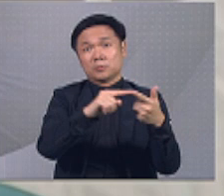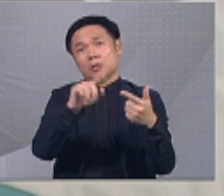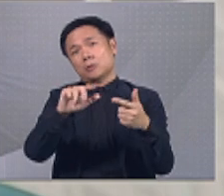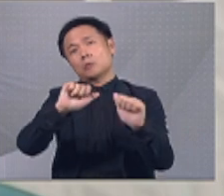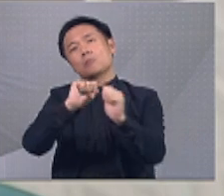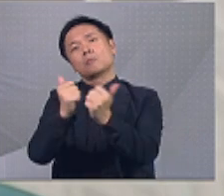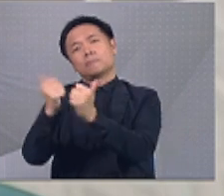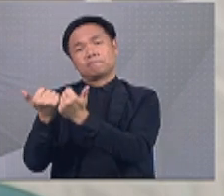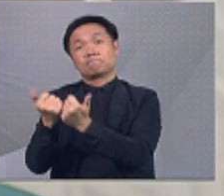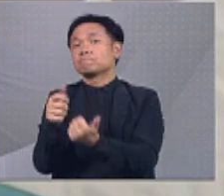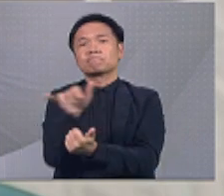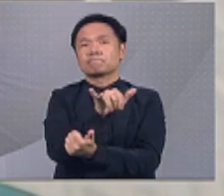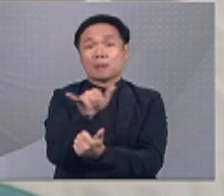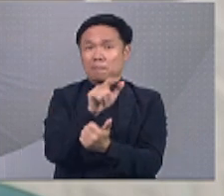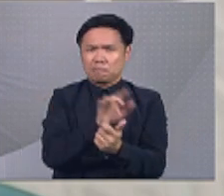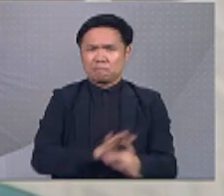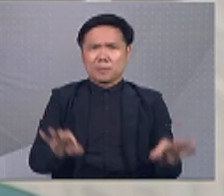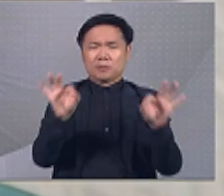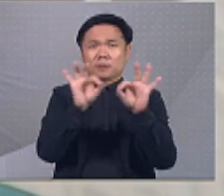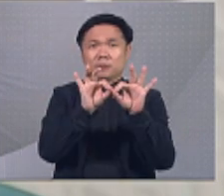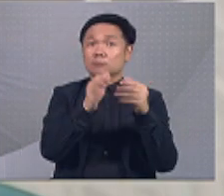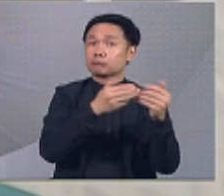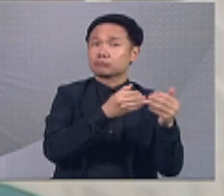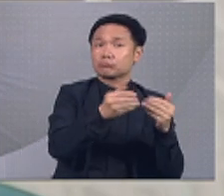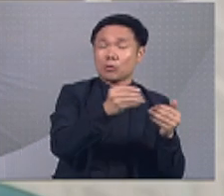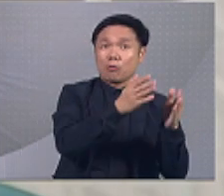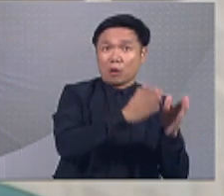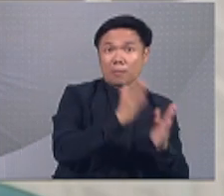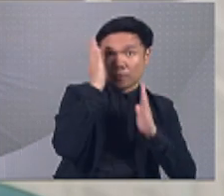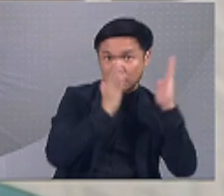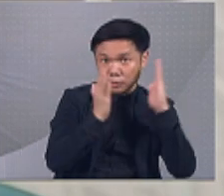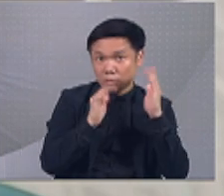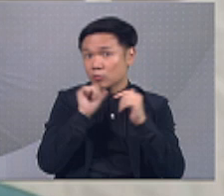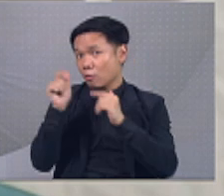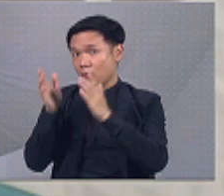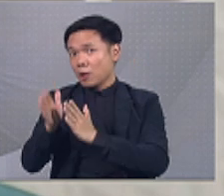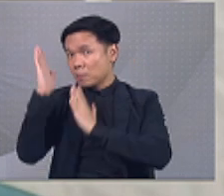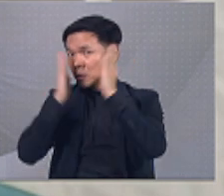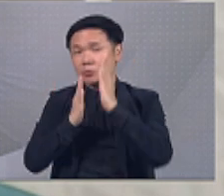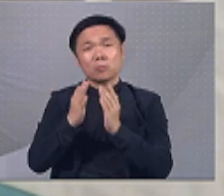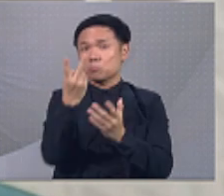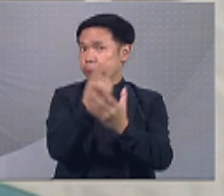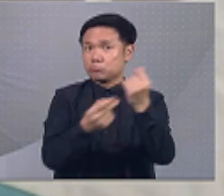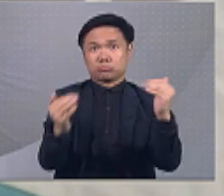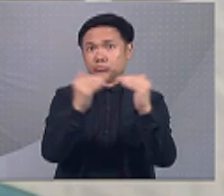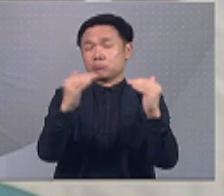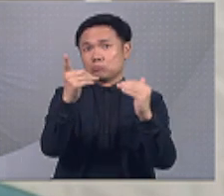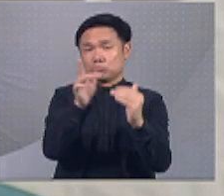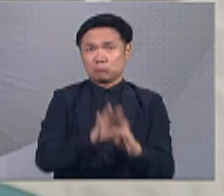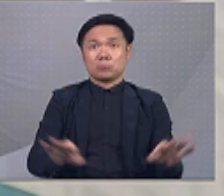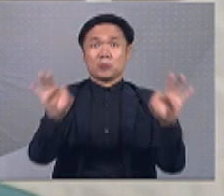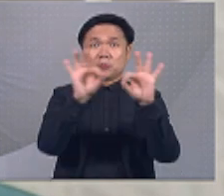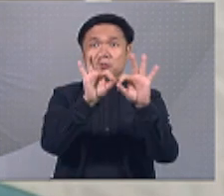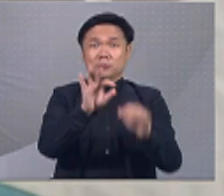pekerja dari waktu diketahui kalangan Wagen KD dan cukup bukan warganegara majikan baik adalah majikan